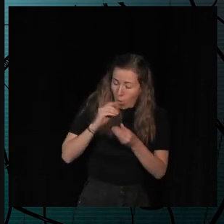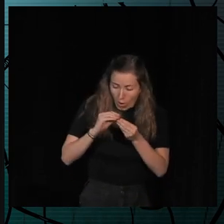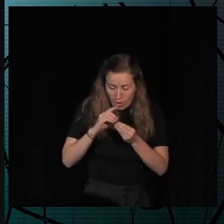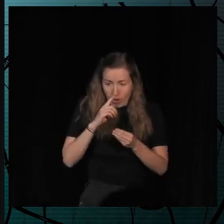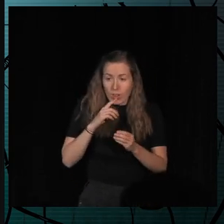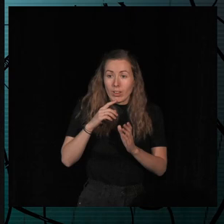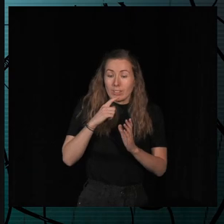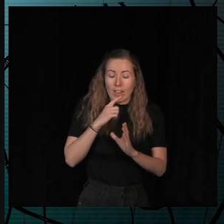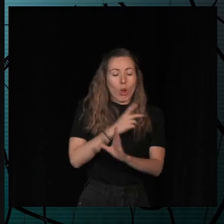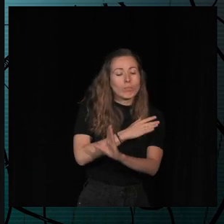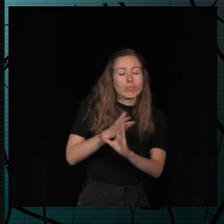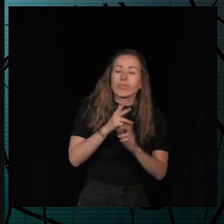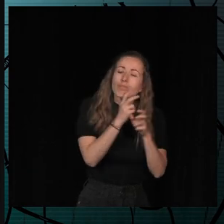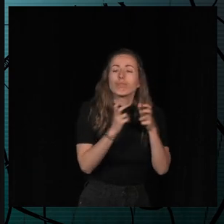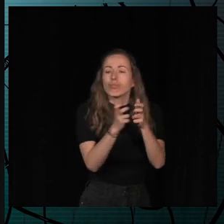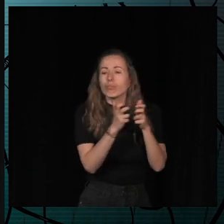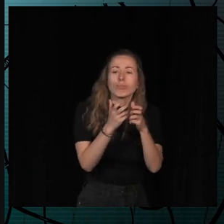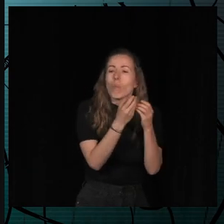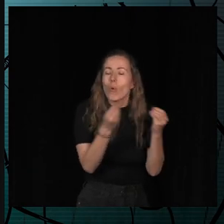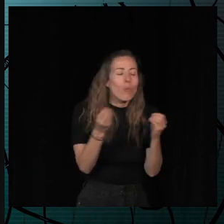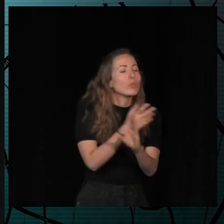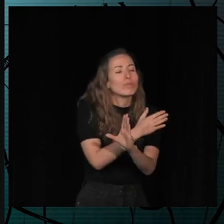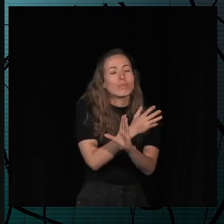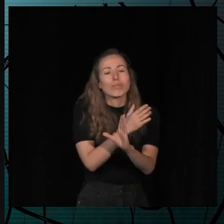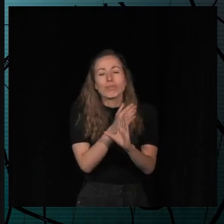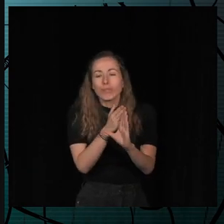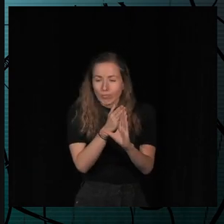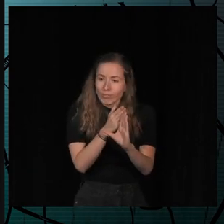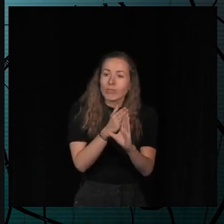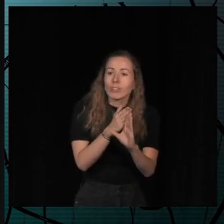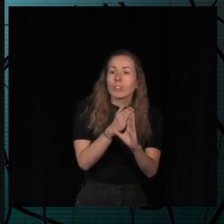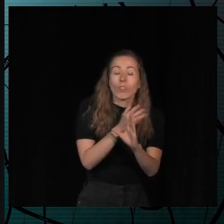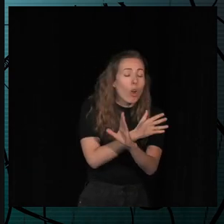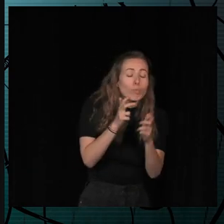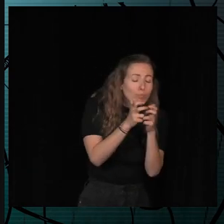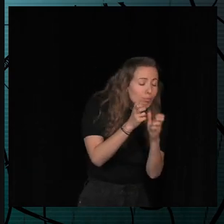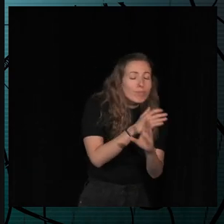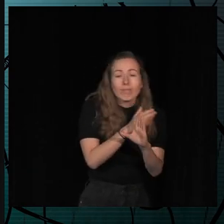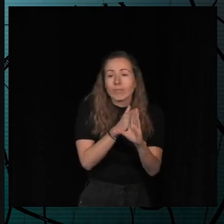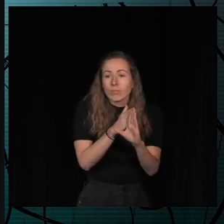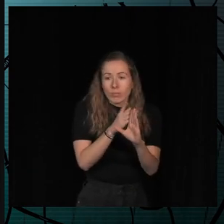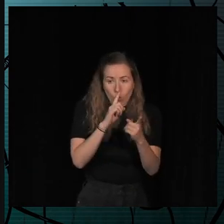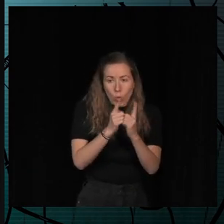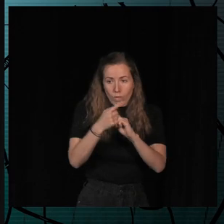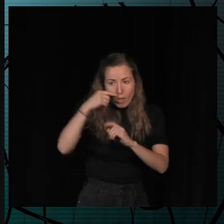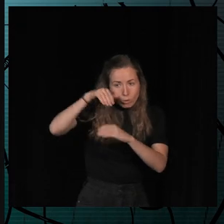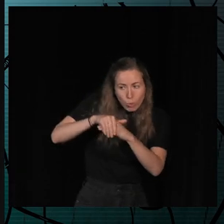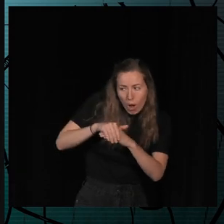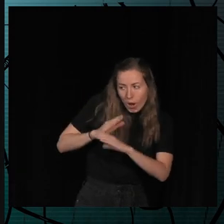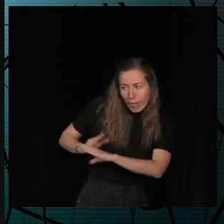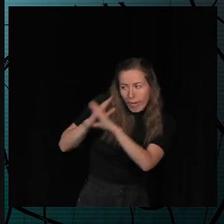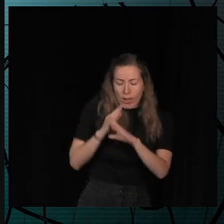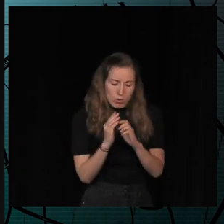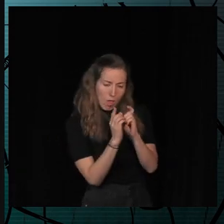basculement à quel moment quelqu'un qui avait un qui qui était à peu qui joue à peu près de manière modérée va jouer en cachette le soir avec son